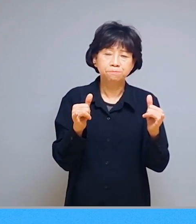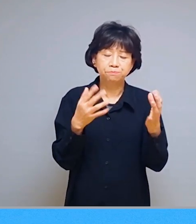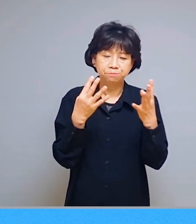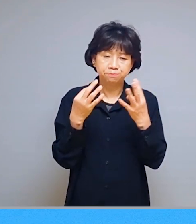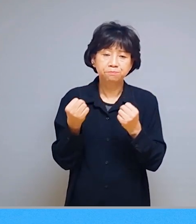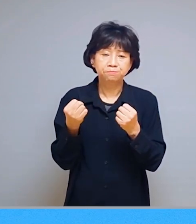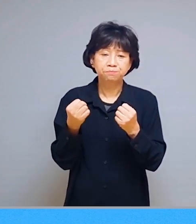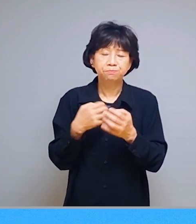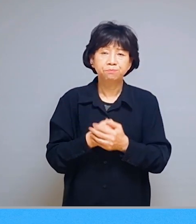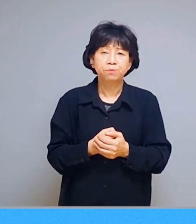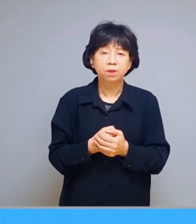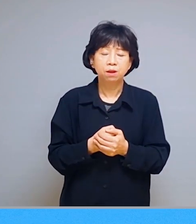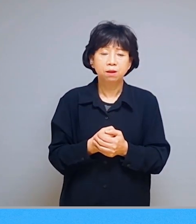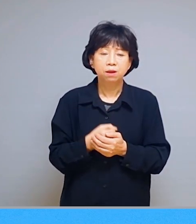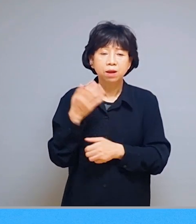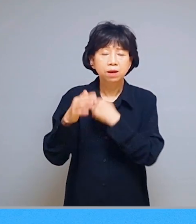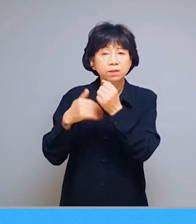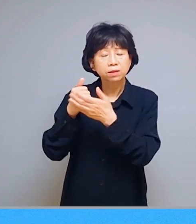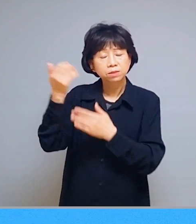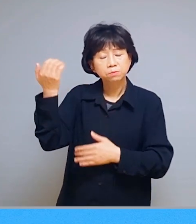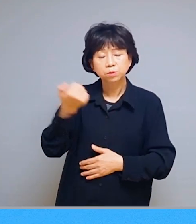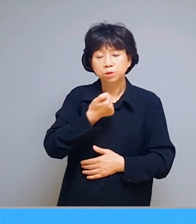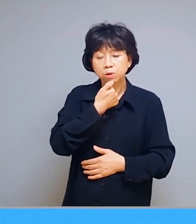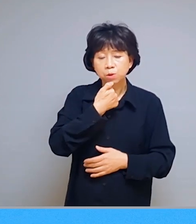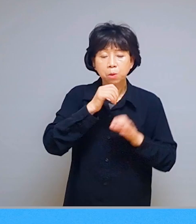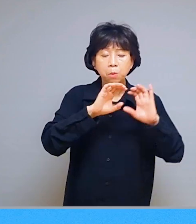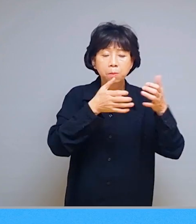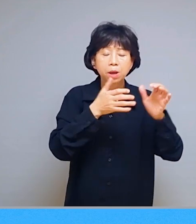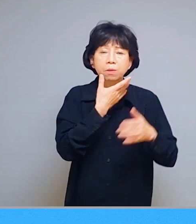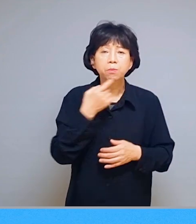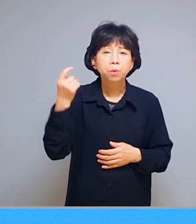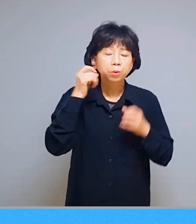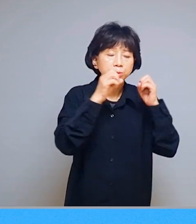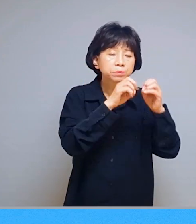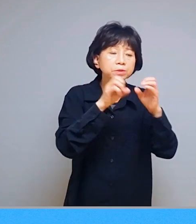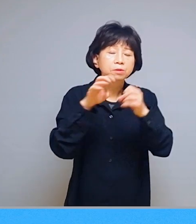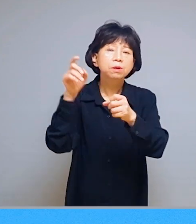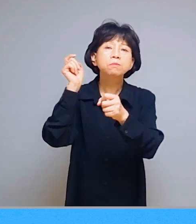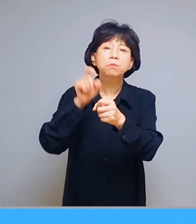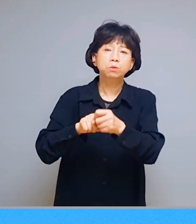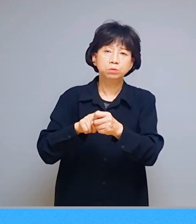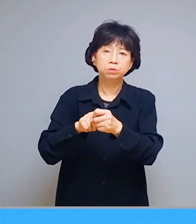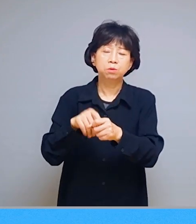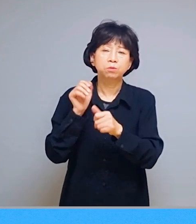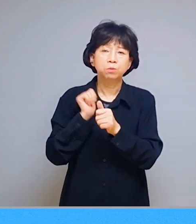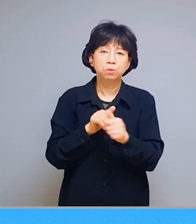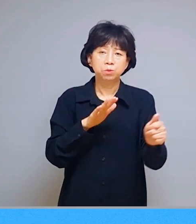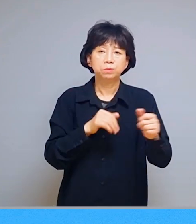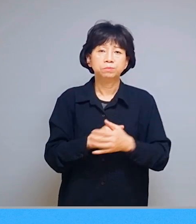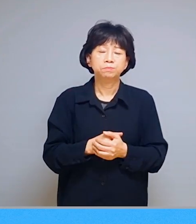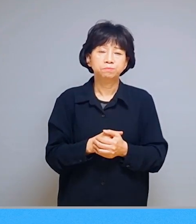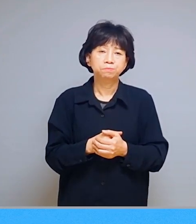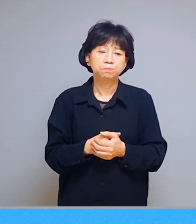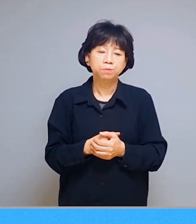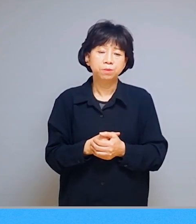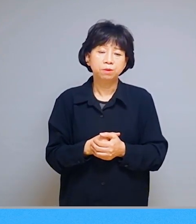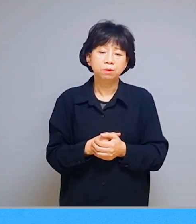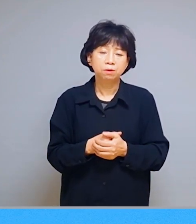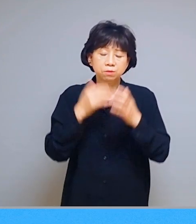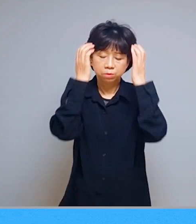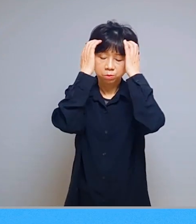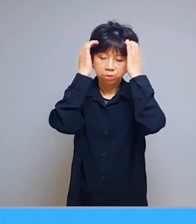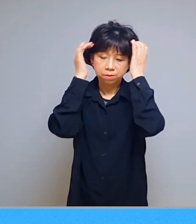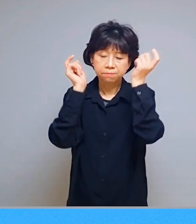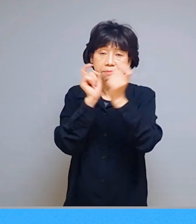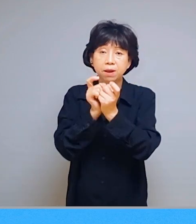아니라 로마에서도 복음을 전하게 하시려는 계획을 갖고 계셨습니다. 바울의 삶에 고난이